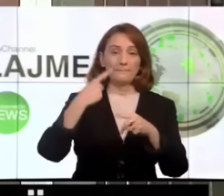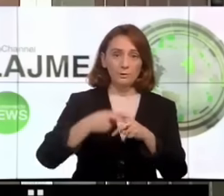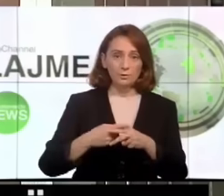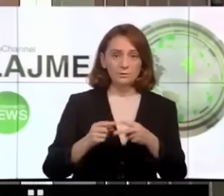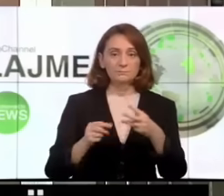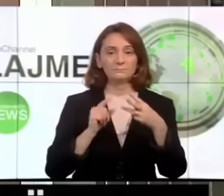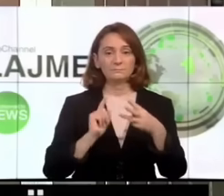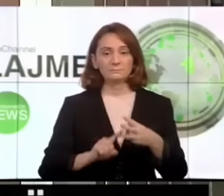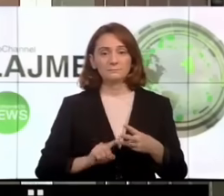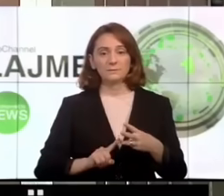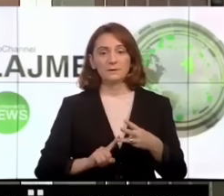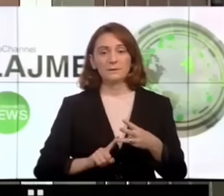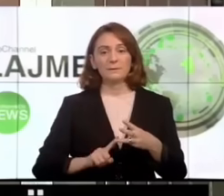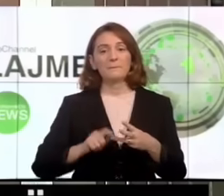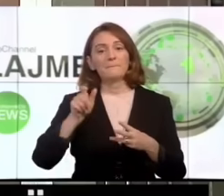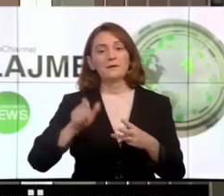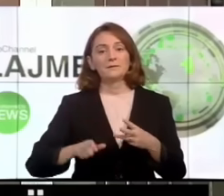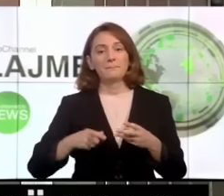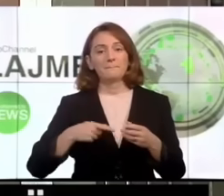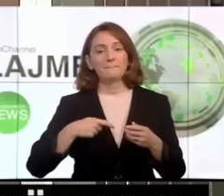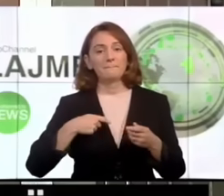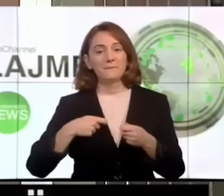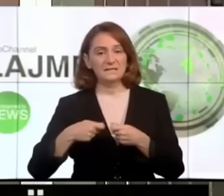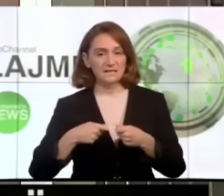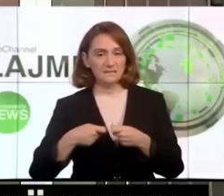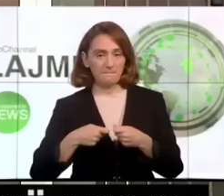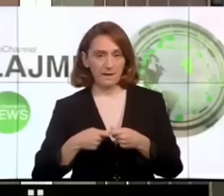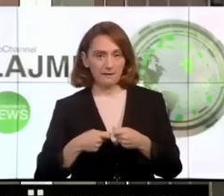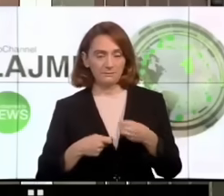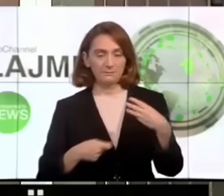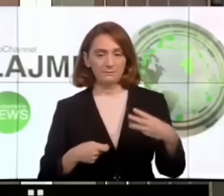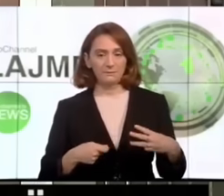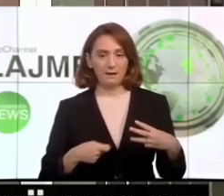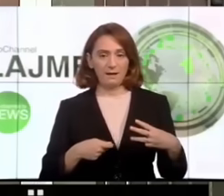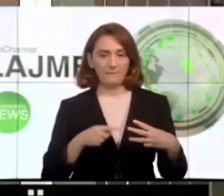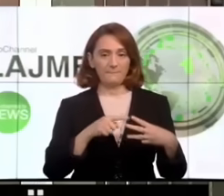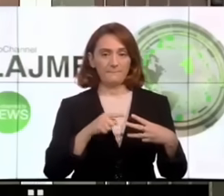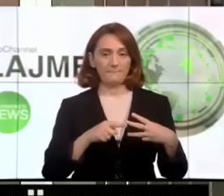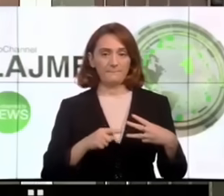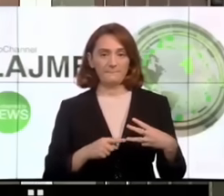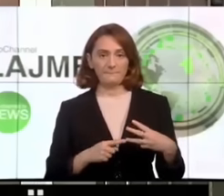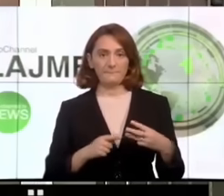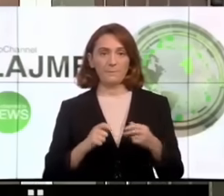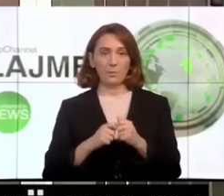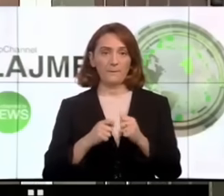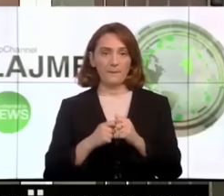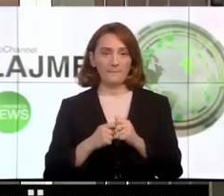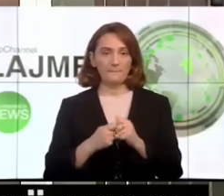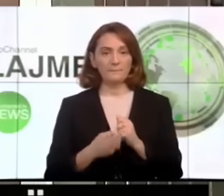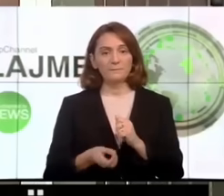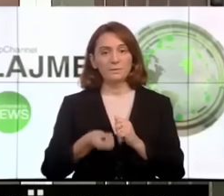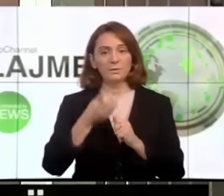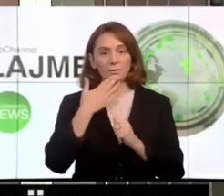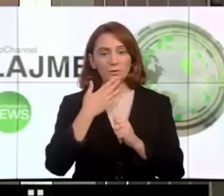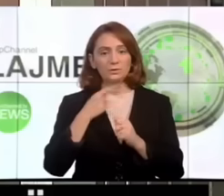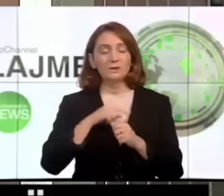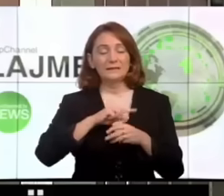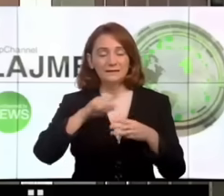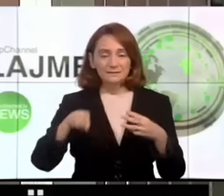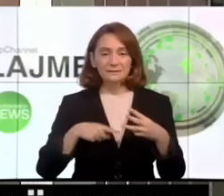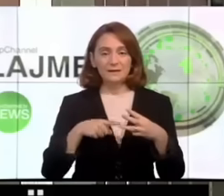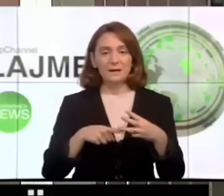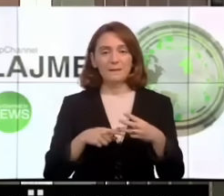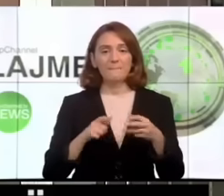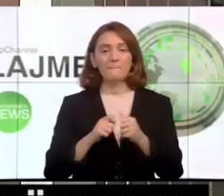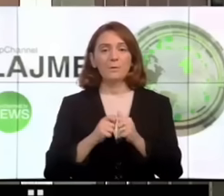cili sërish është person i pandehur nga prokuroria e posaçme SPAK për dy akuza dhe që janë korrupsioni i